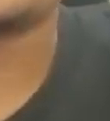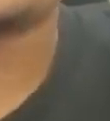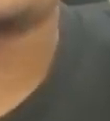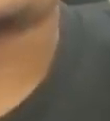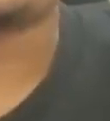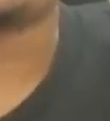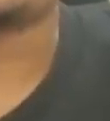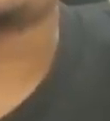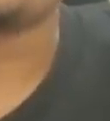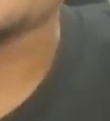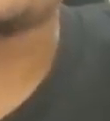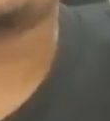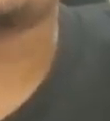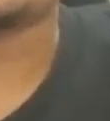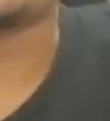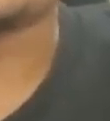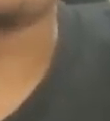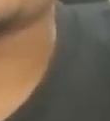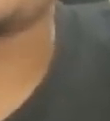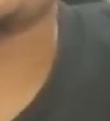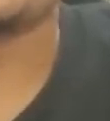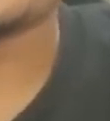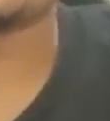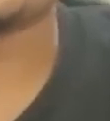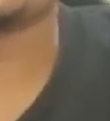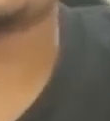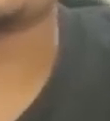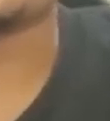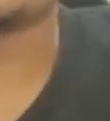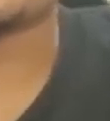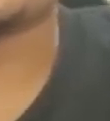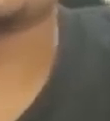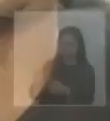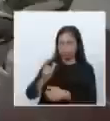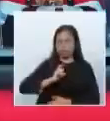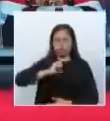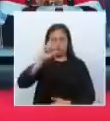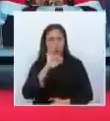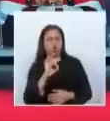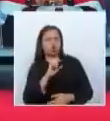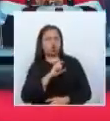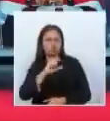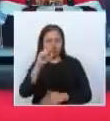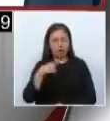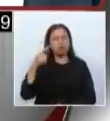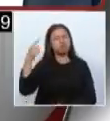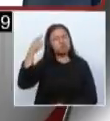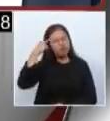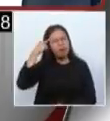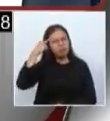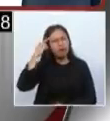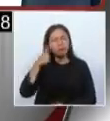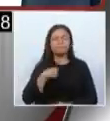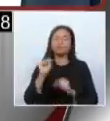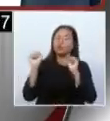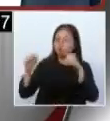Padahal Pak Anies, kalau saya pribadi, ini bukan suaranya, kalau saya pribadi melihatnya, dia cukup baik ya, penampilannya tadi malam